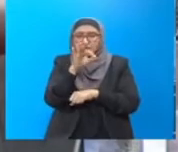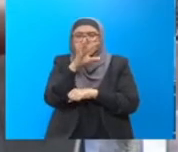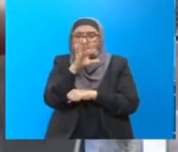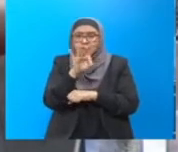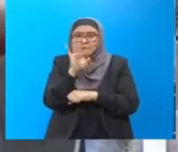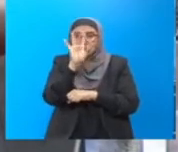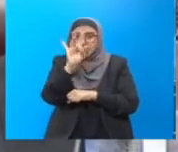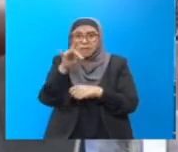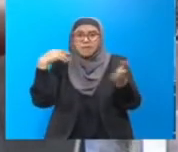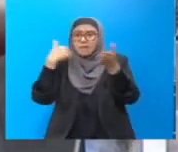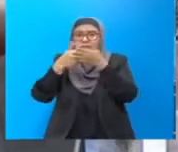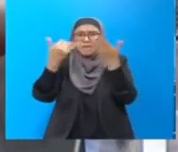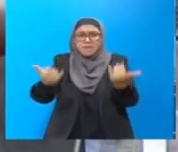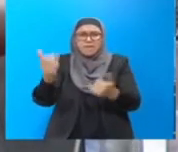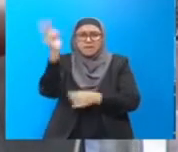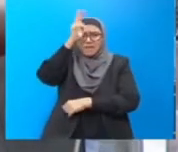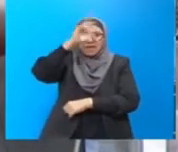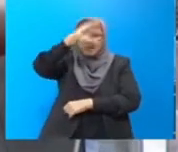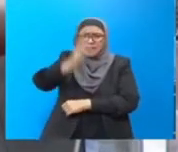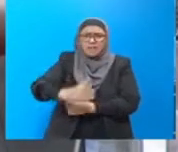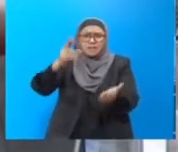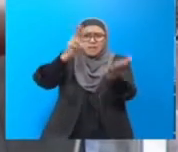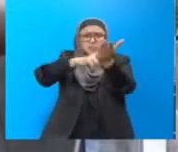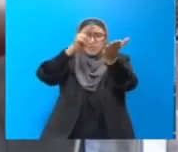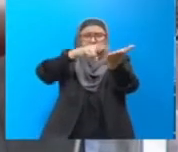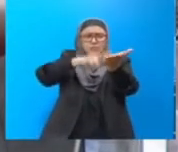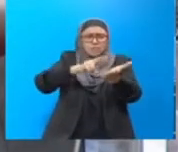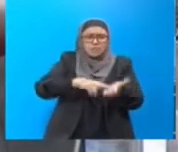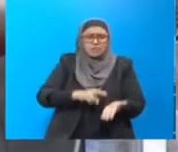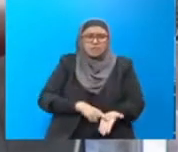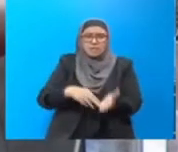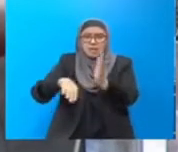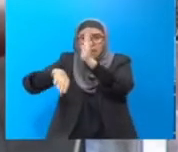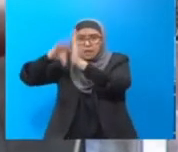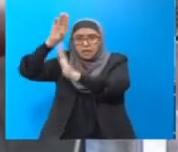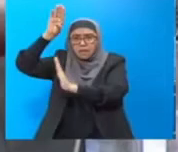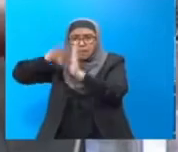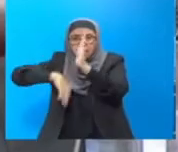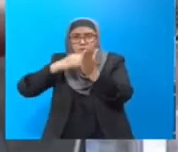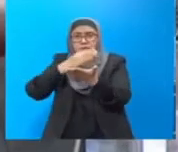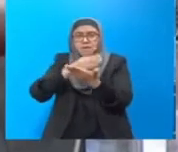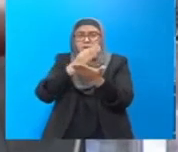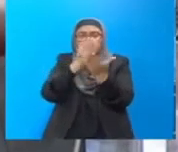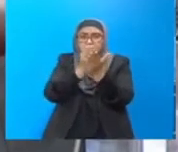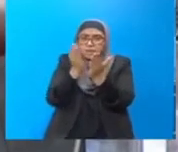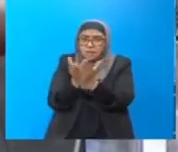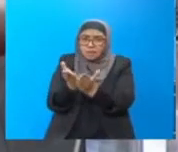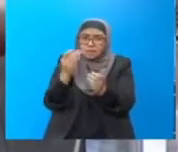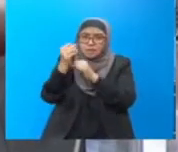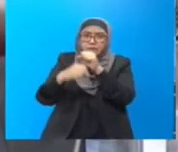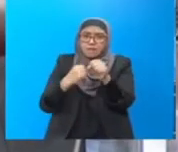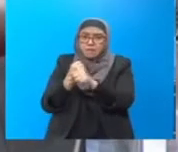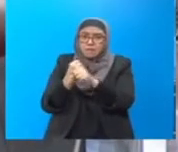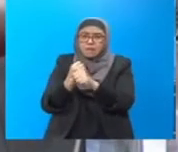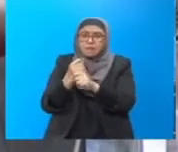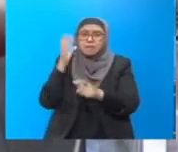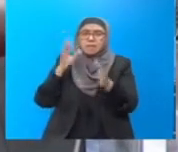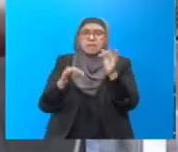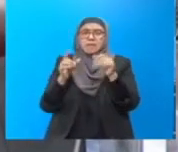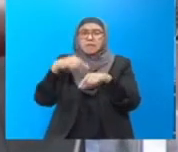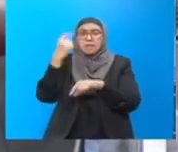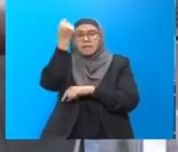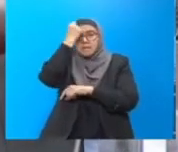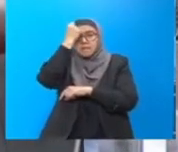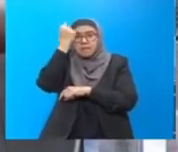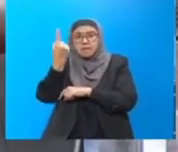kerajaan tidak pernah merecord kan mencatatkan pajak 11 jadi seolah Jadi kalau dari berpahaman biasa kita